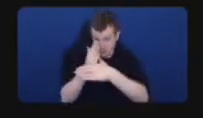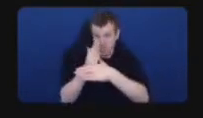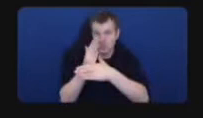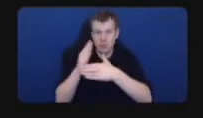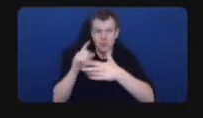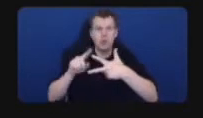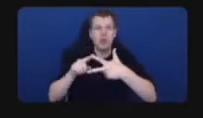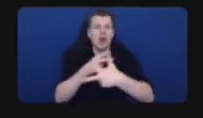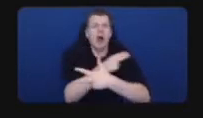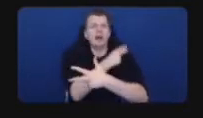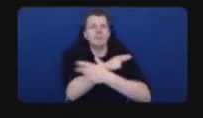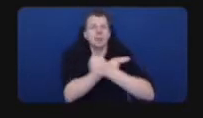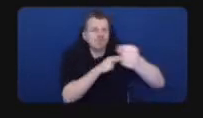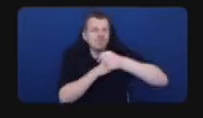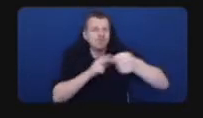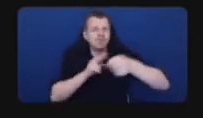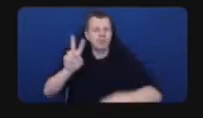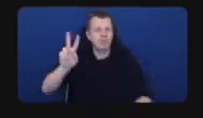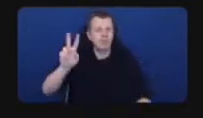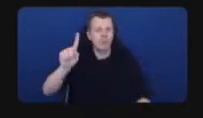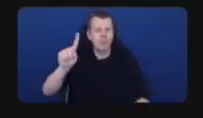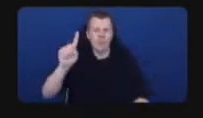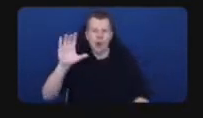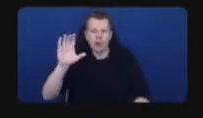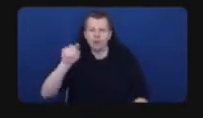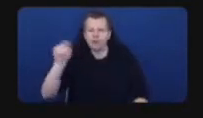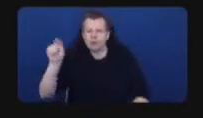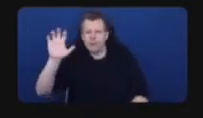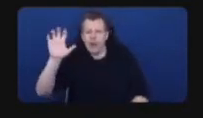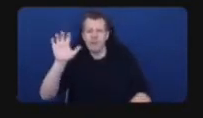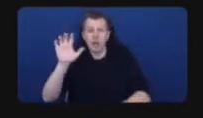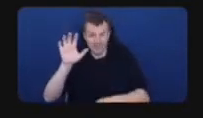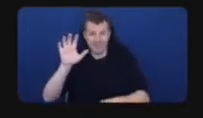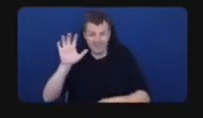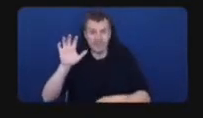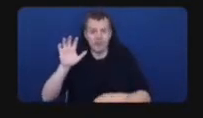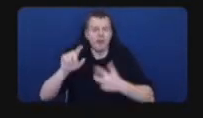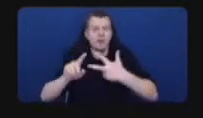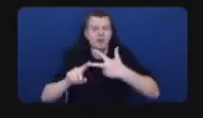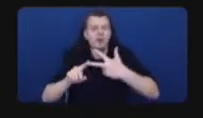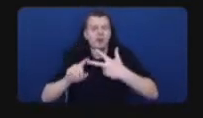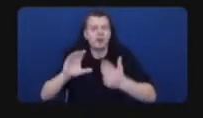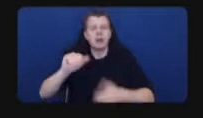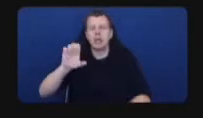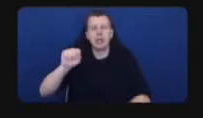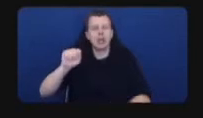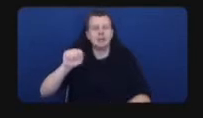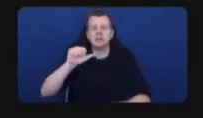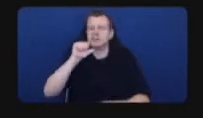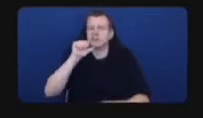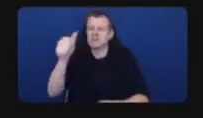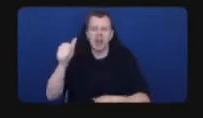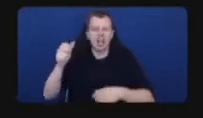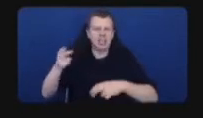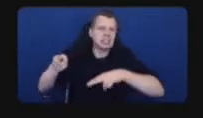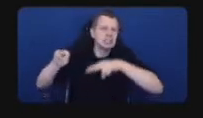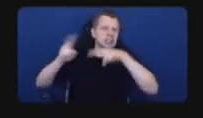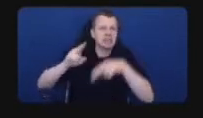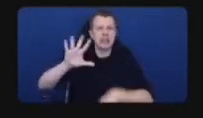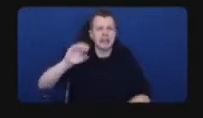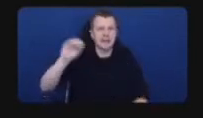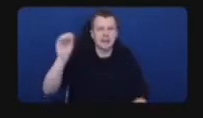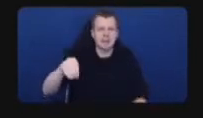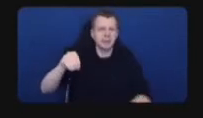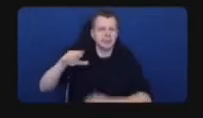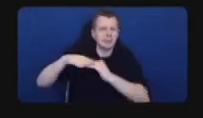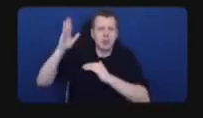在225到500，住院呢是在100到500住院的病人，还有新